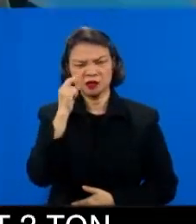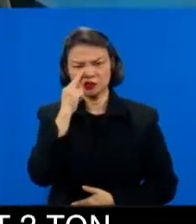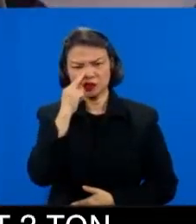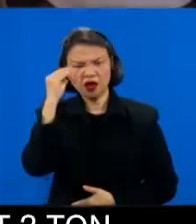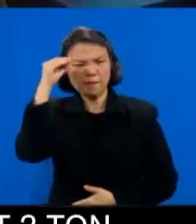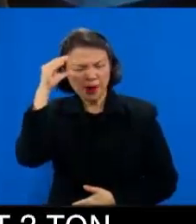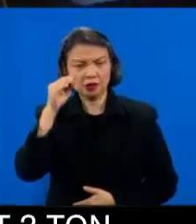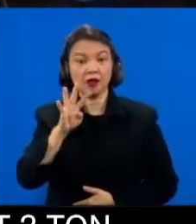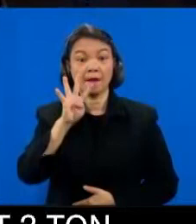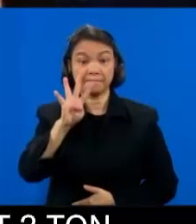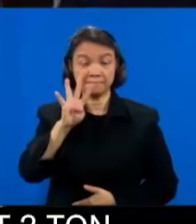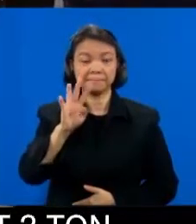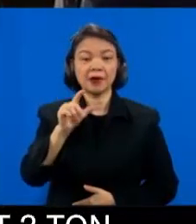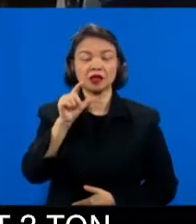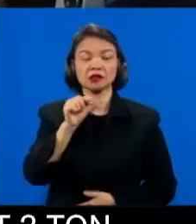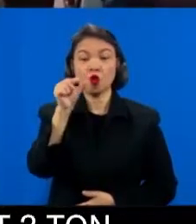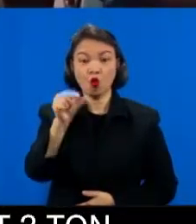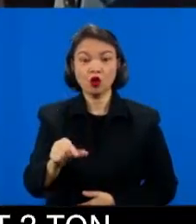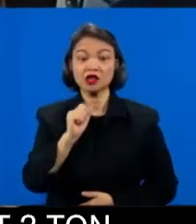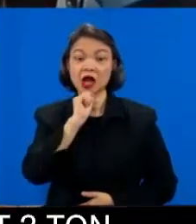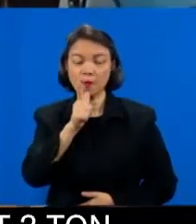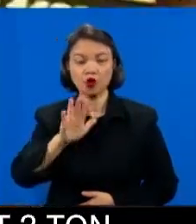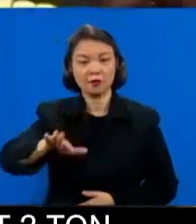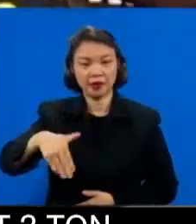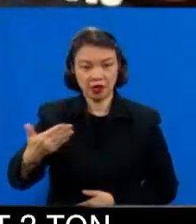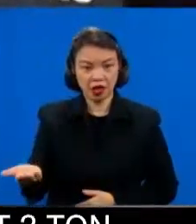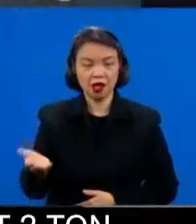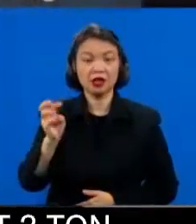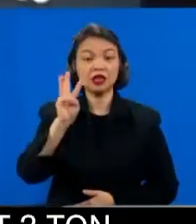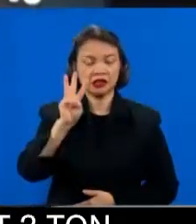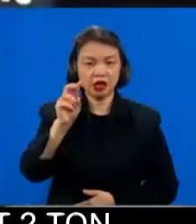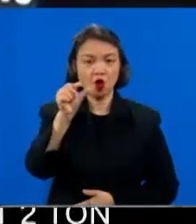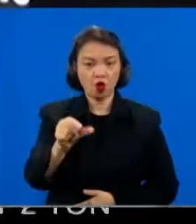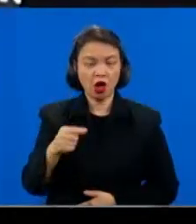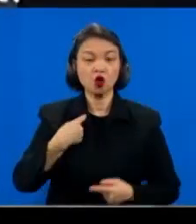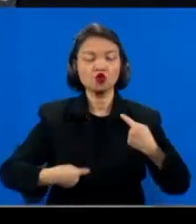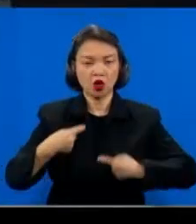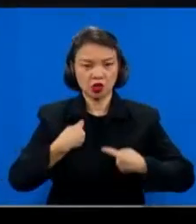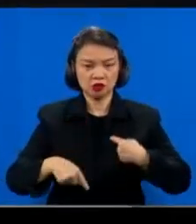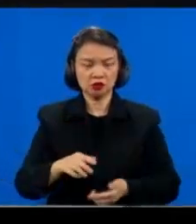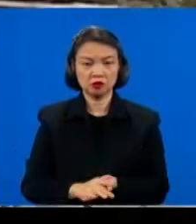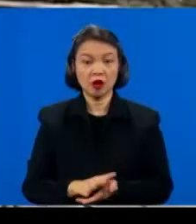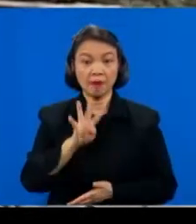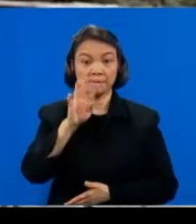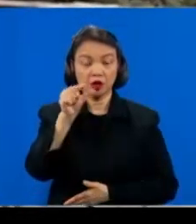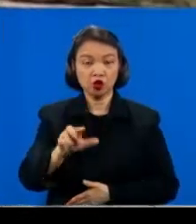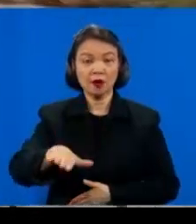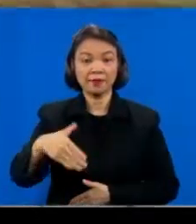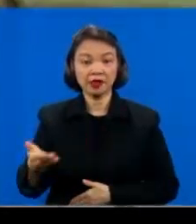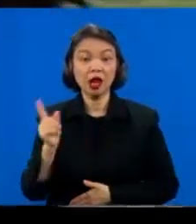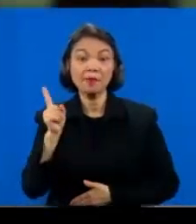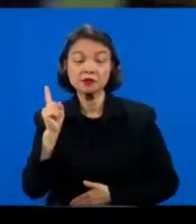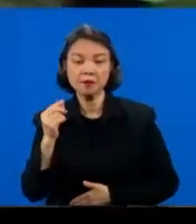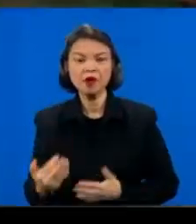itu, 4 orang dilaporkan tewas dan 3 orang lainnya mengalami luka. Mayoritas korban tewas akibat terpanggang api.